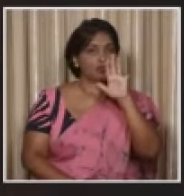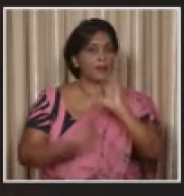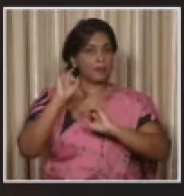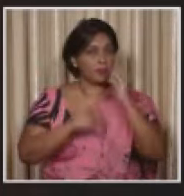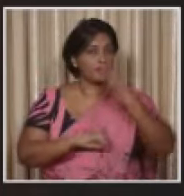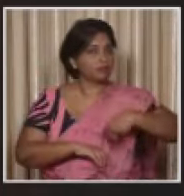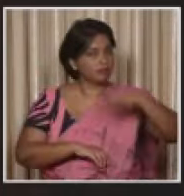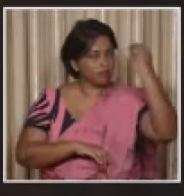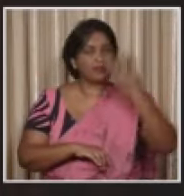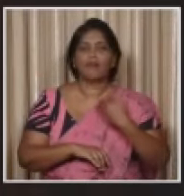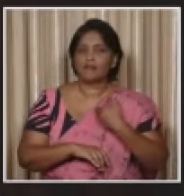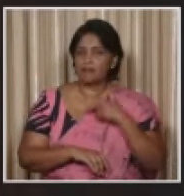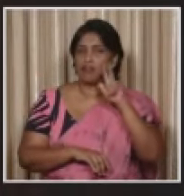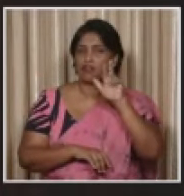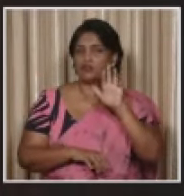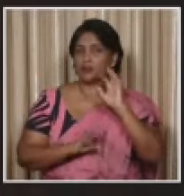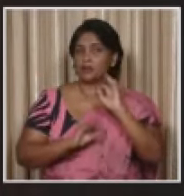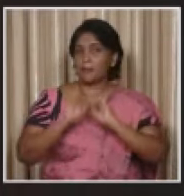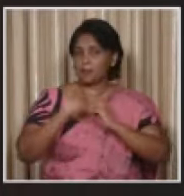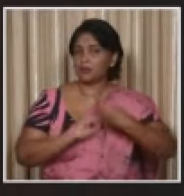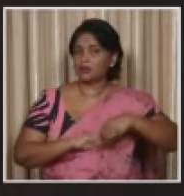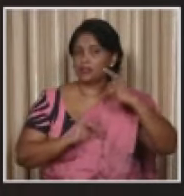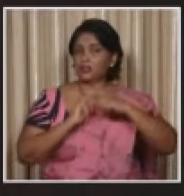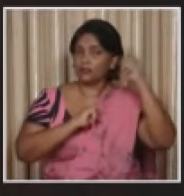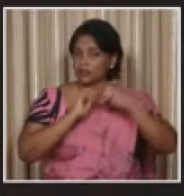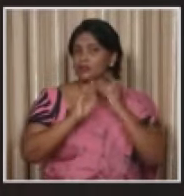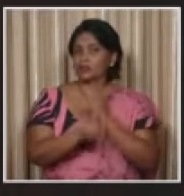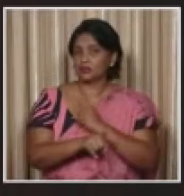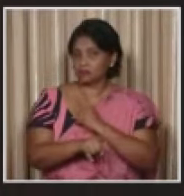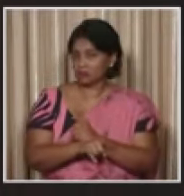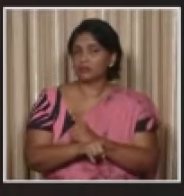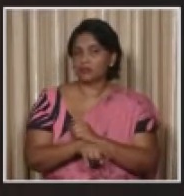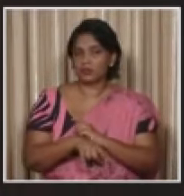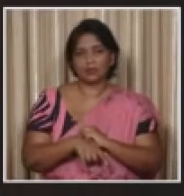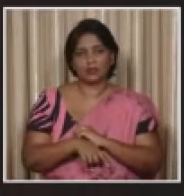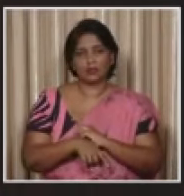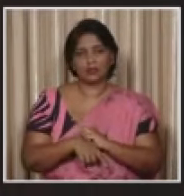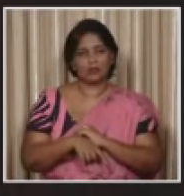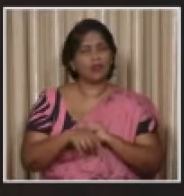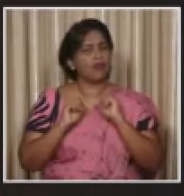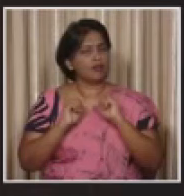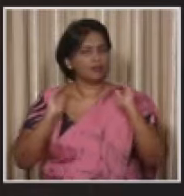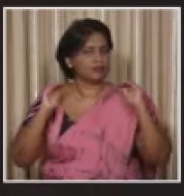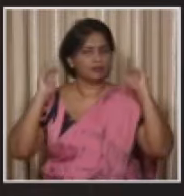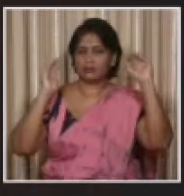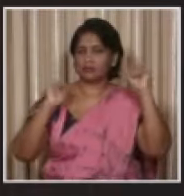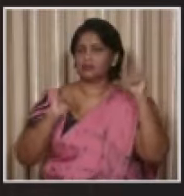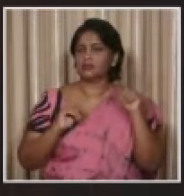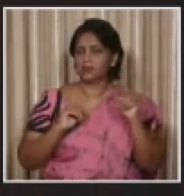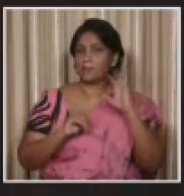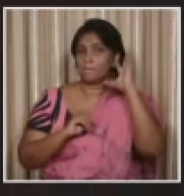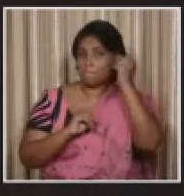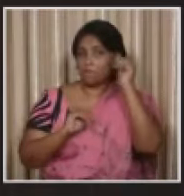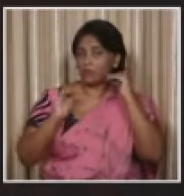lagi. Siyata asu namanya ready kerja lagi. Namun istiadalah acara mahacara orang yang betul. Emang kau tuh, ihalat thale, pratipal arag